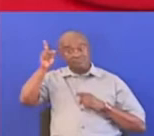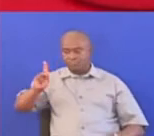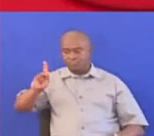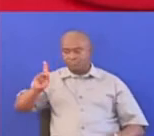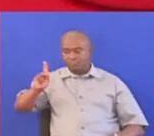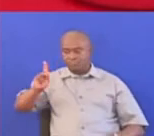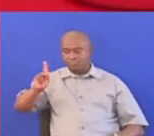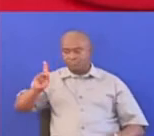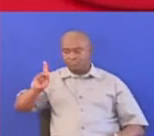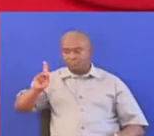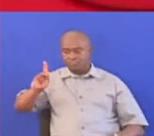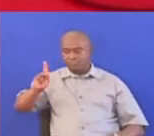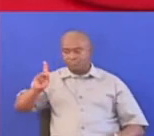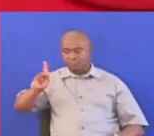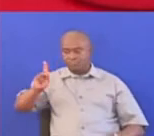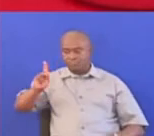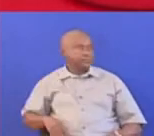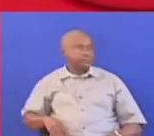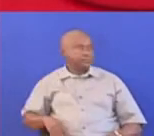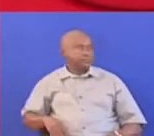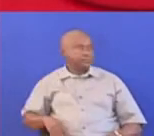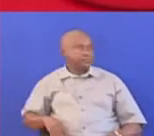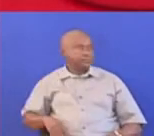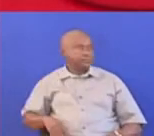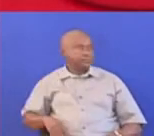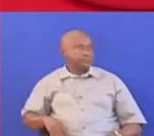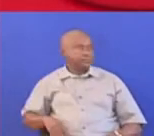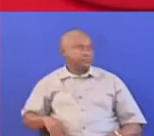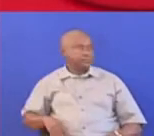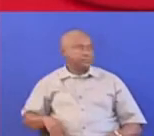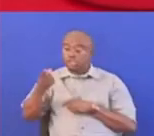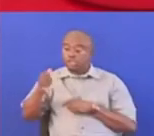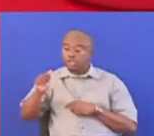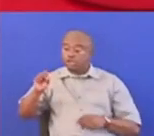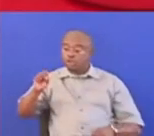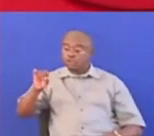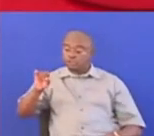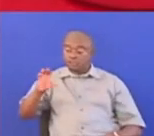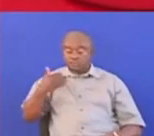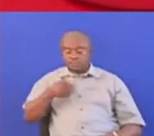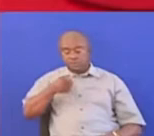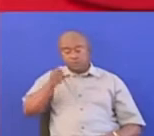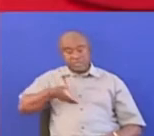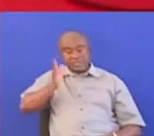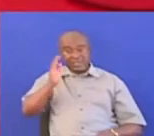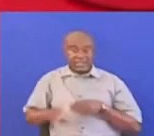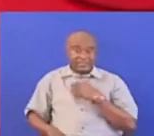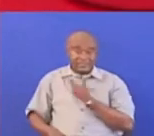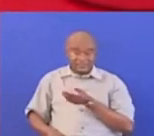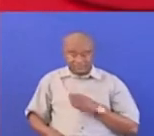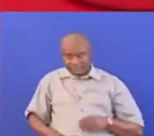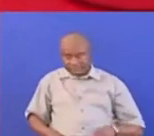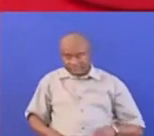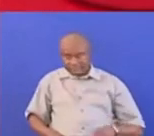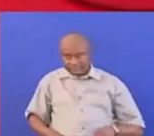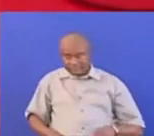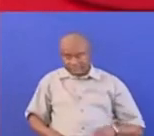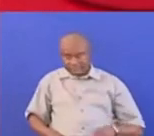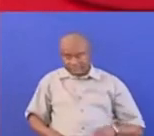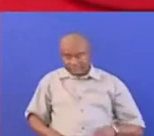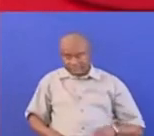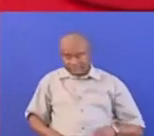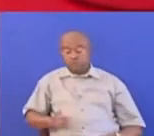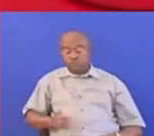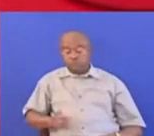kwenye eneo lingine la Kigosi. Mheshimiwa Spika, tunaipongeza sana serikali na tunampongeza sana